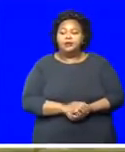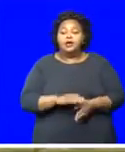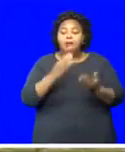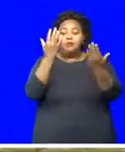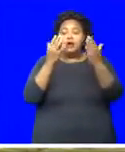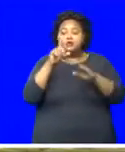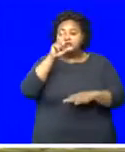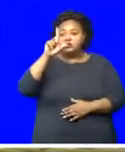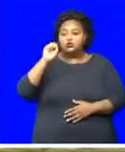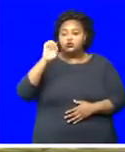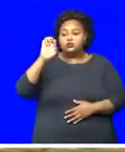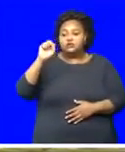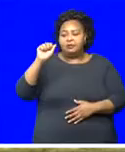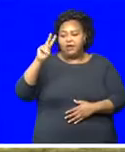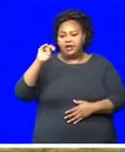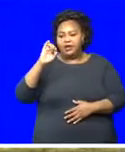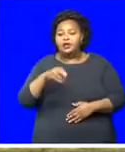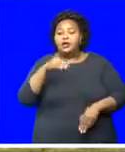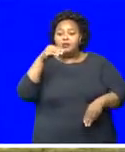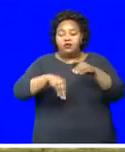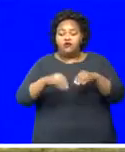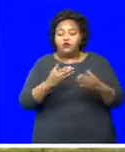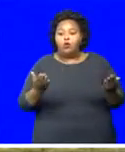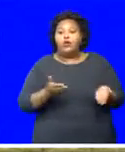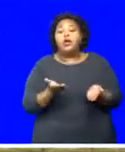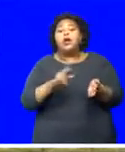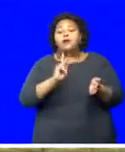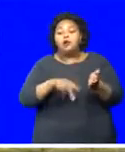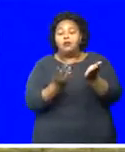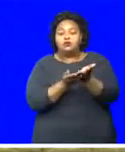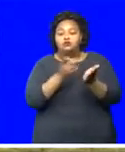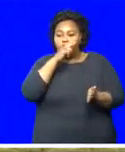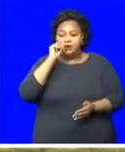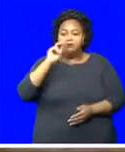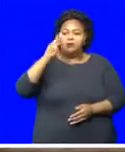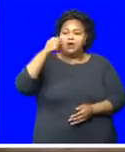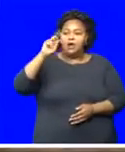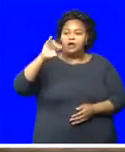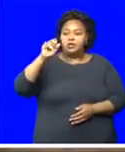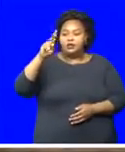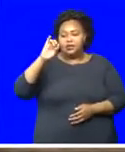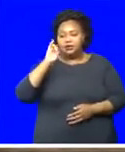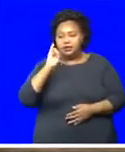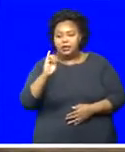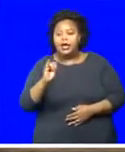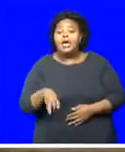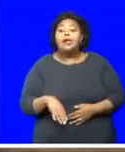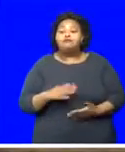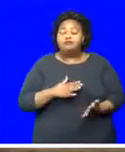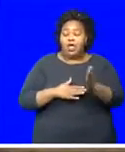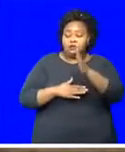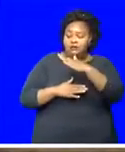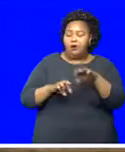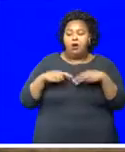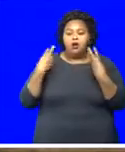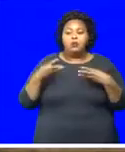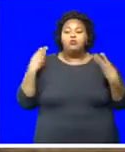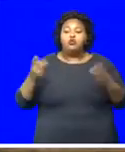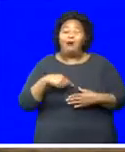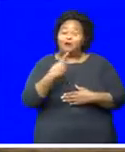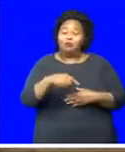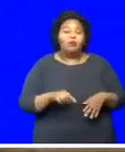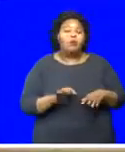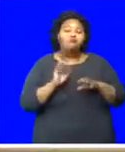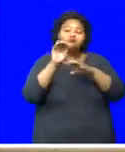enganini. Nanoma-ke seliyeshona lilanga sive besolo singene njalo kuto uvota sivala sikhala sabucopho lapho labangenele